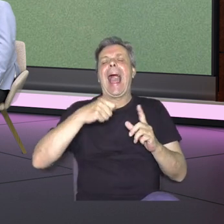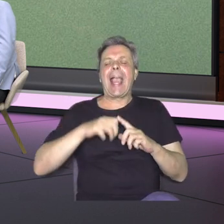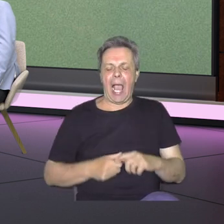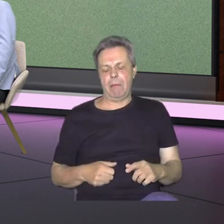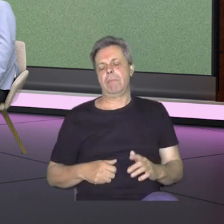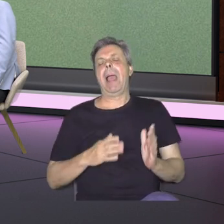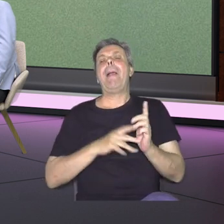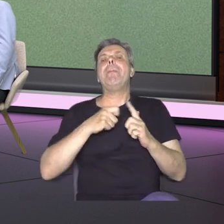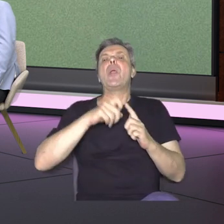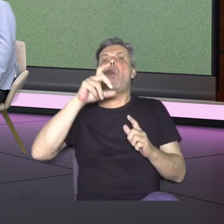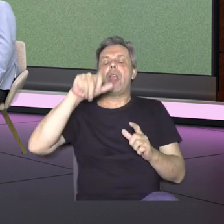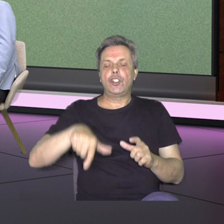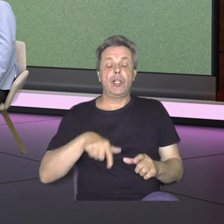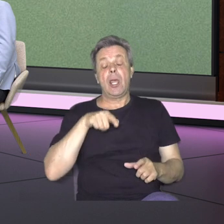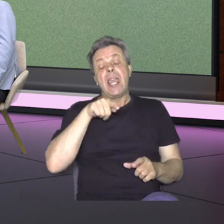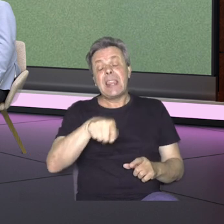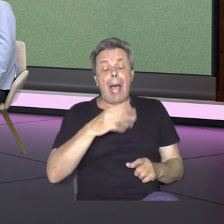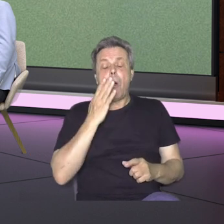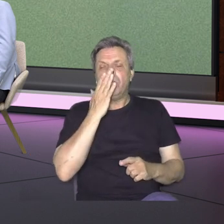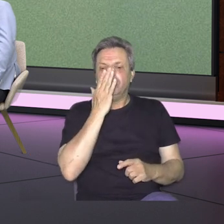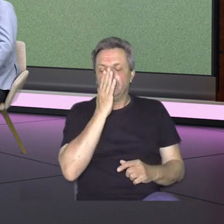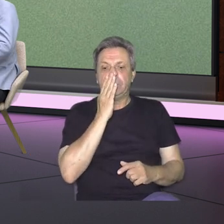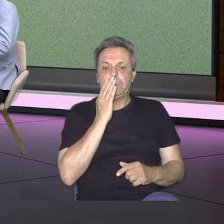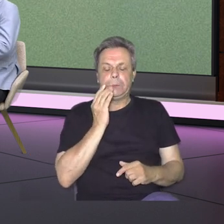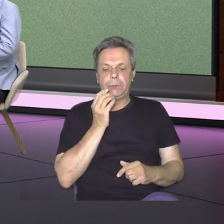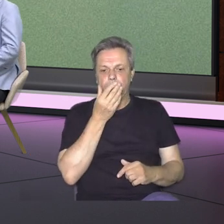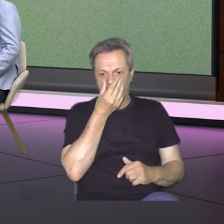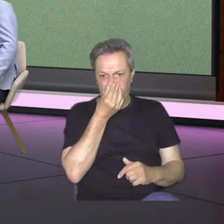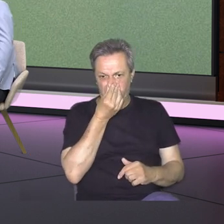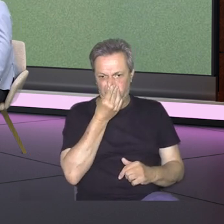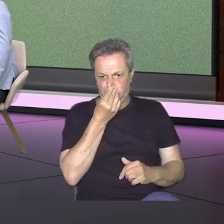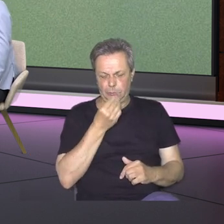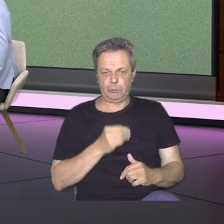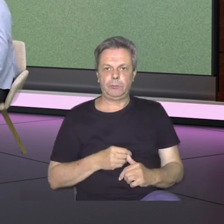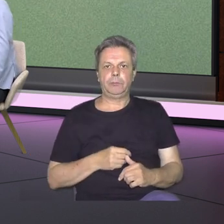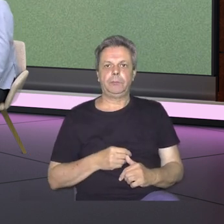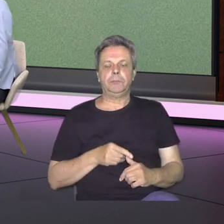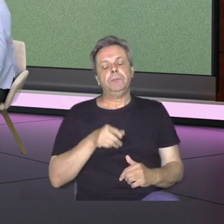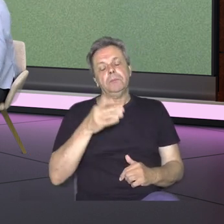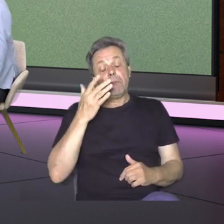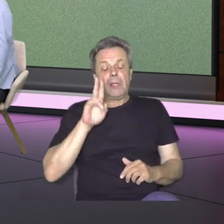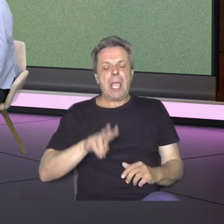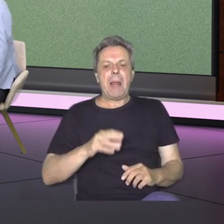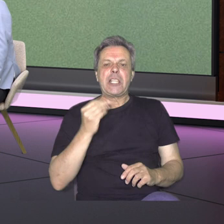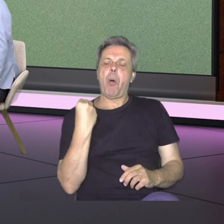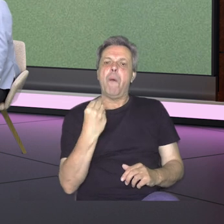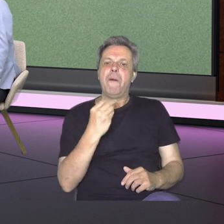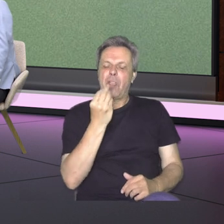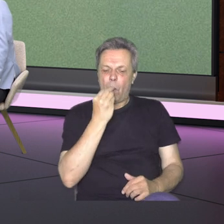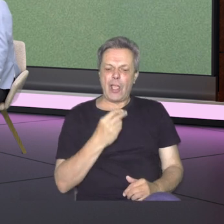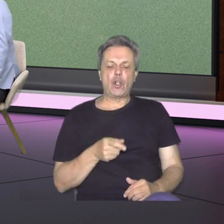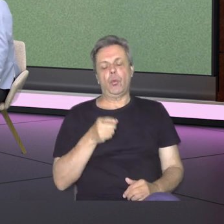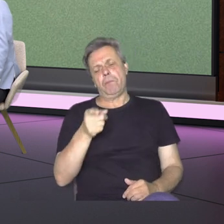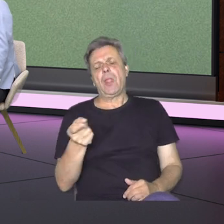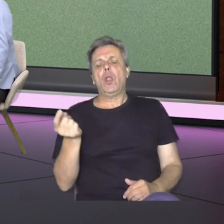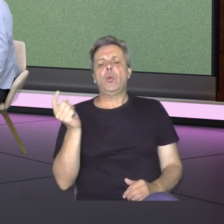je Franjo Mikulić i u toj Crnoj Mlaki... Opet na ribicama? Da, bila je fina večera. I tu